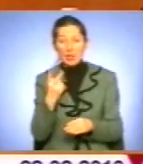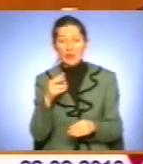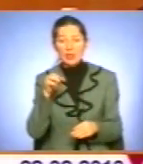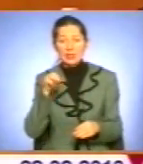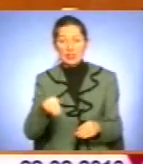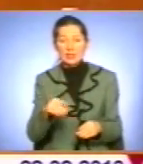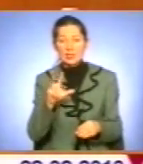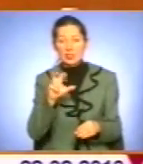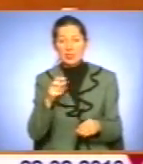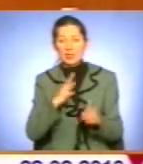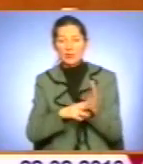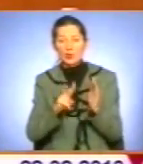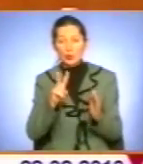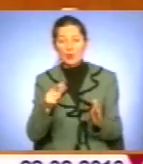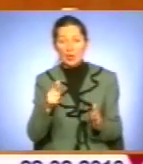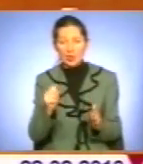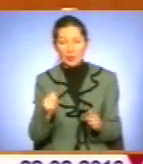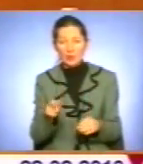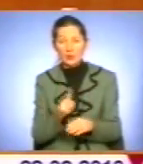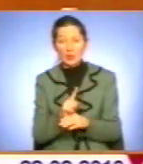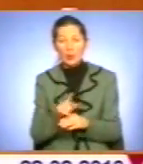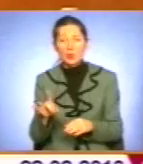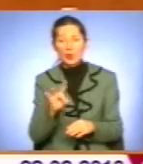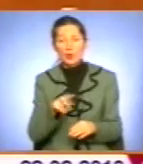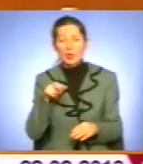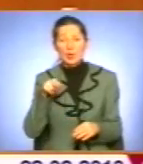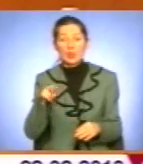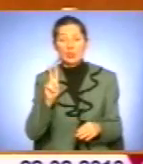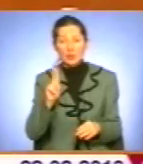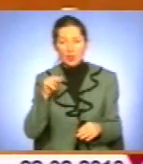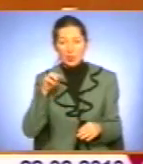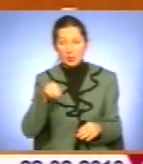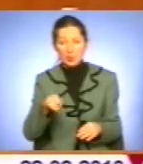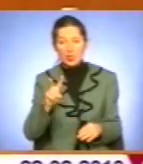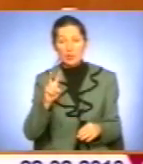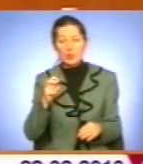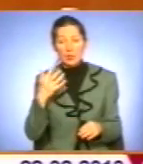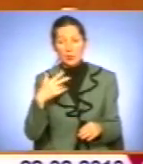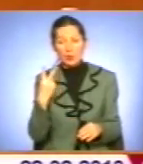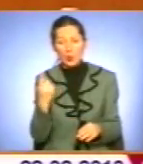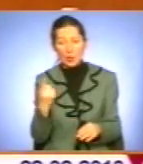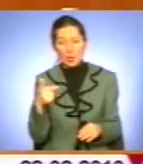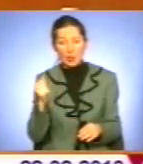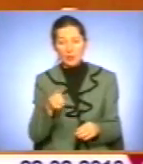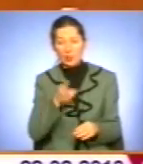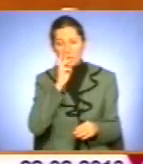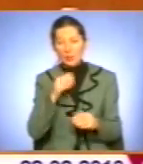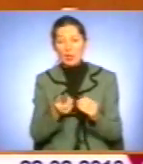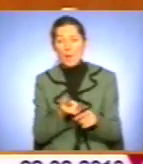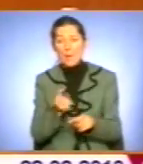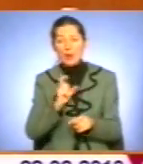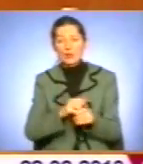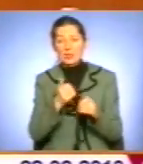2392 гривні та в Тернопільському районі 2251 гривня. Заробітна плата перевищила середній показник по